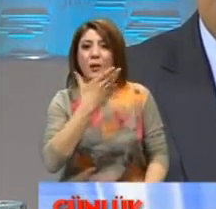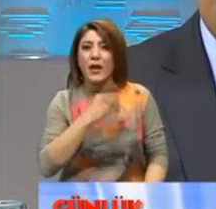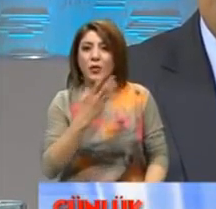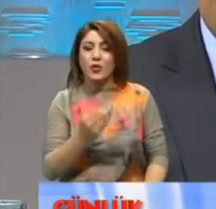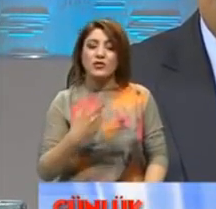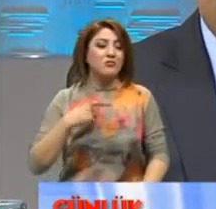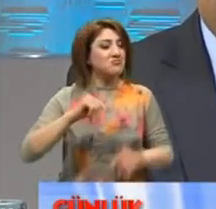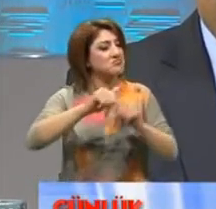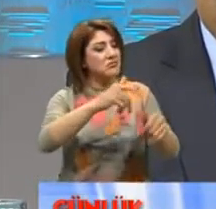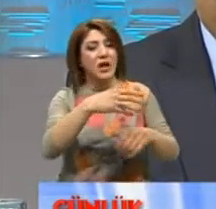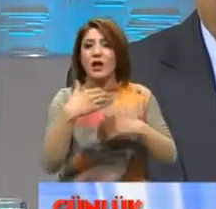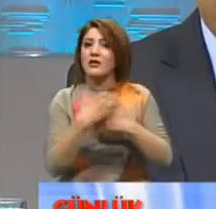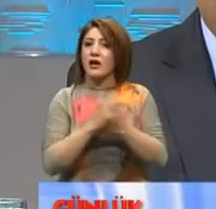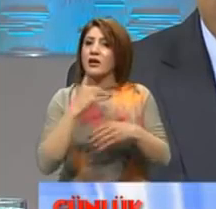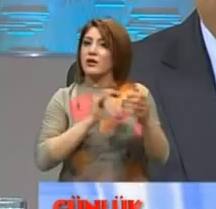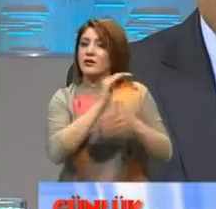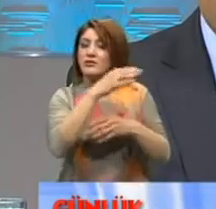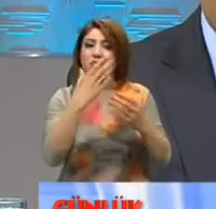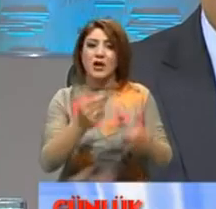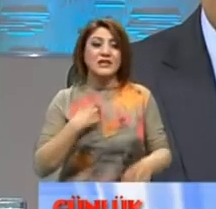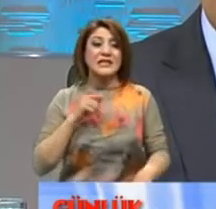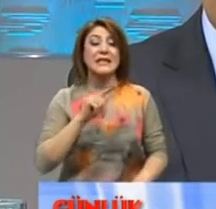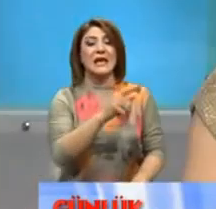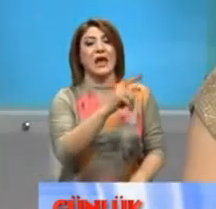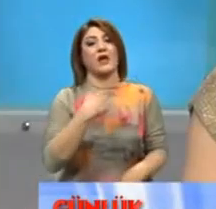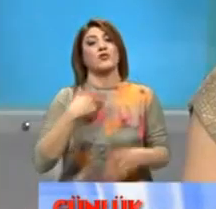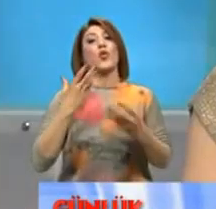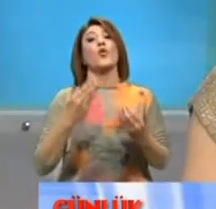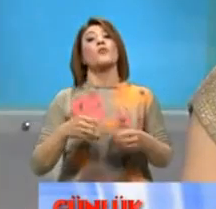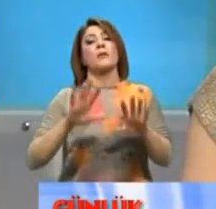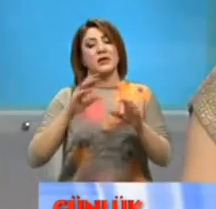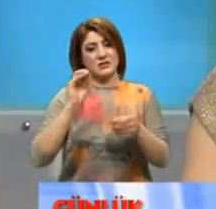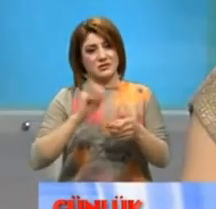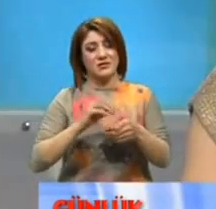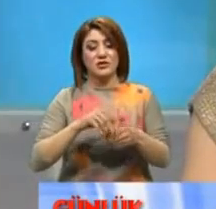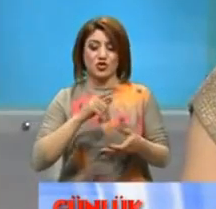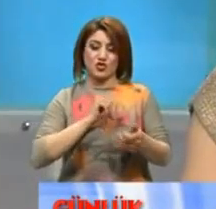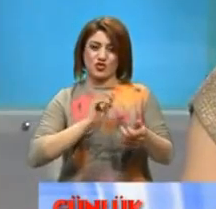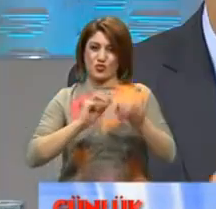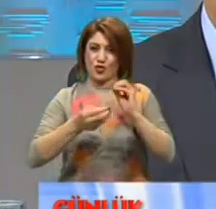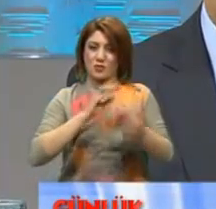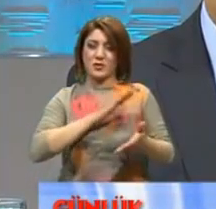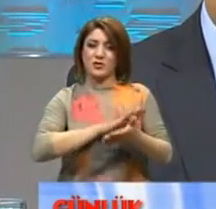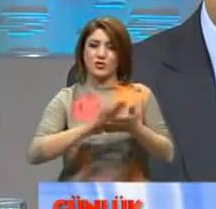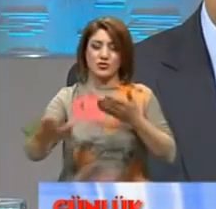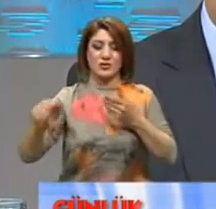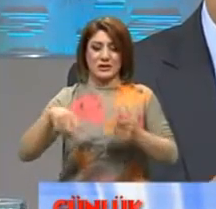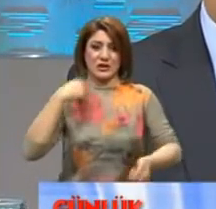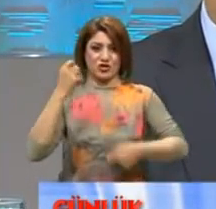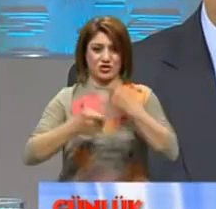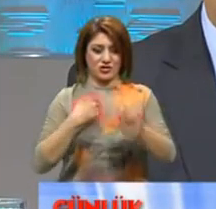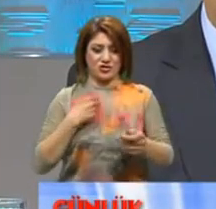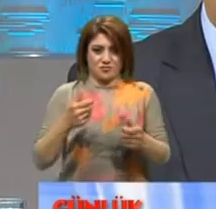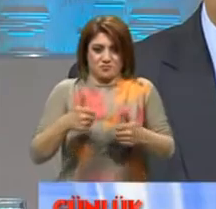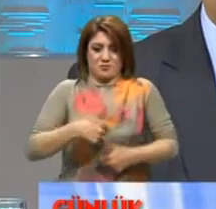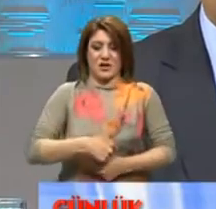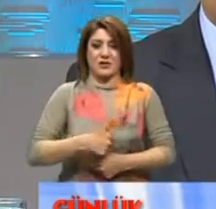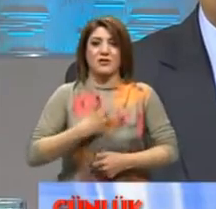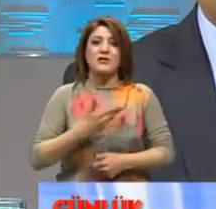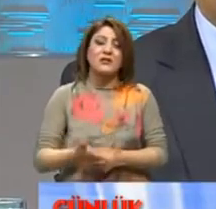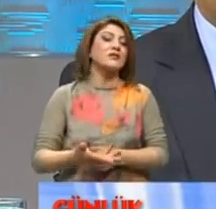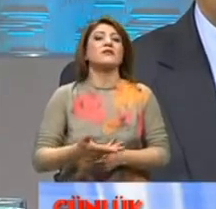Antalya'da yaşayacaksınız. Ve şikayet etmeye hakkınız olmaması için şimdiden bu sorunları çözün derim. Yani. Doğru. Şimdi iş başındasınız. Şimdi biz iş